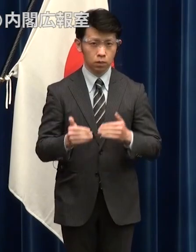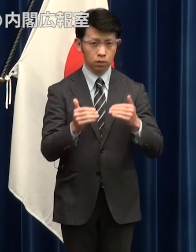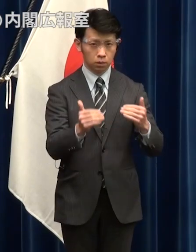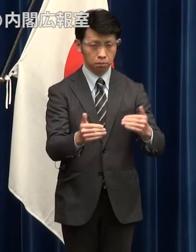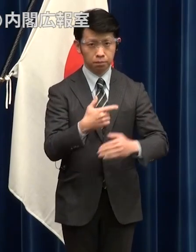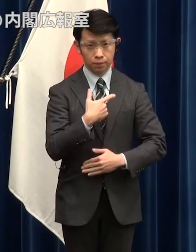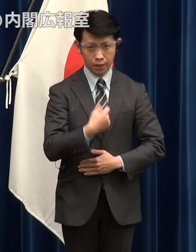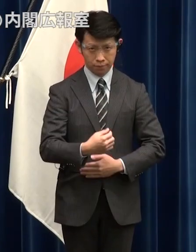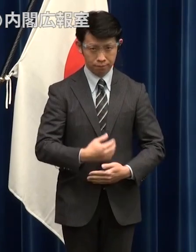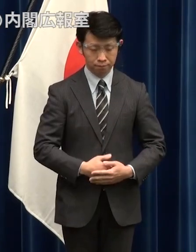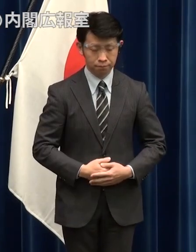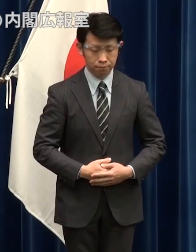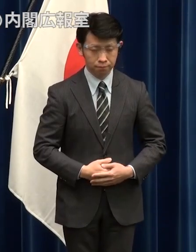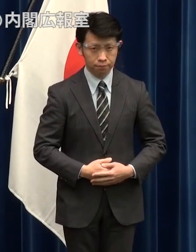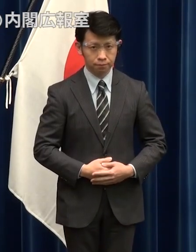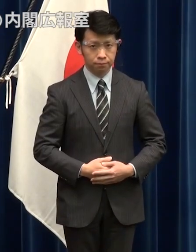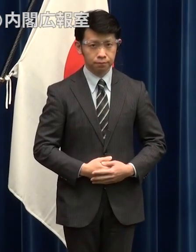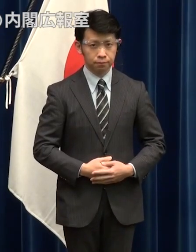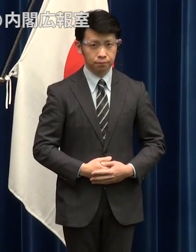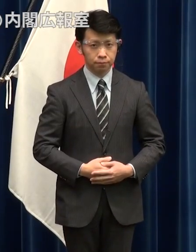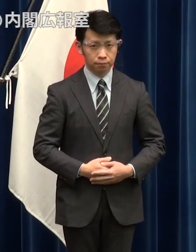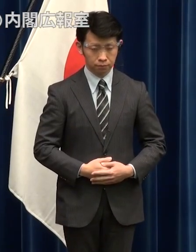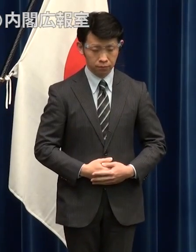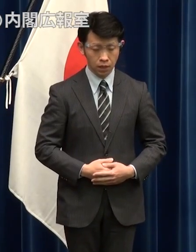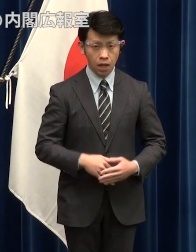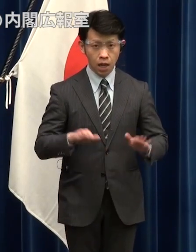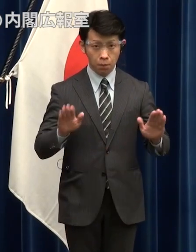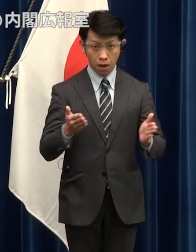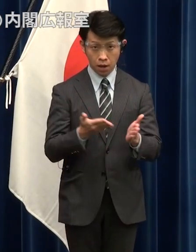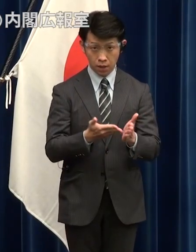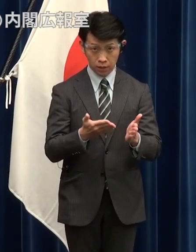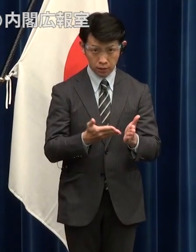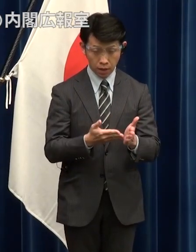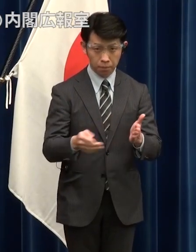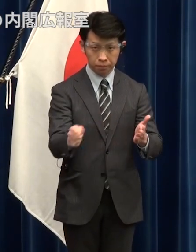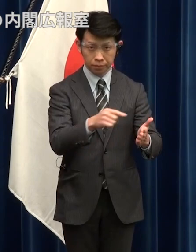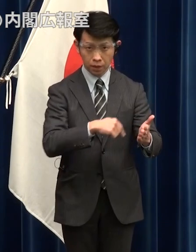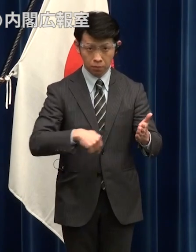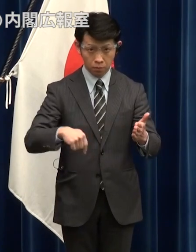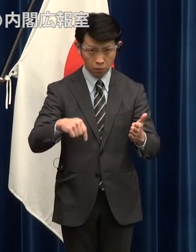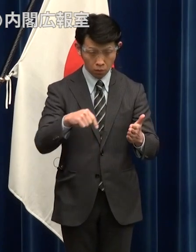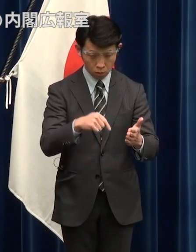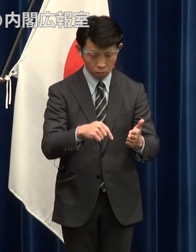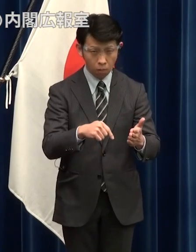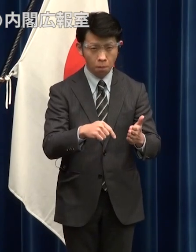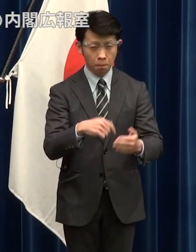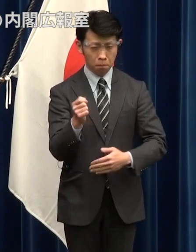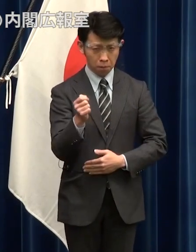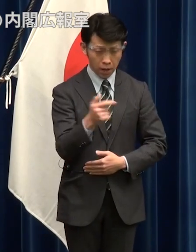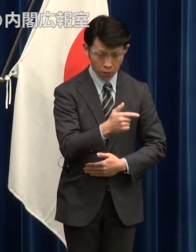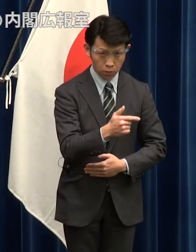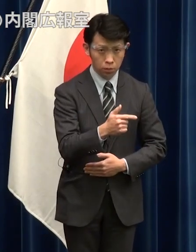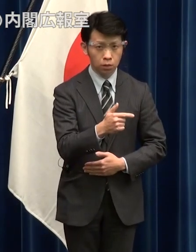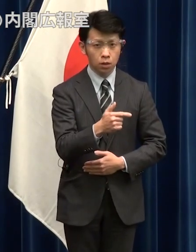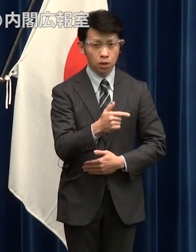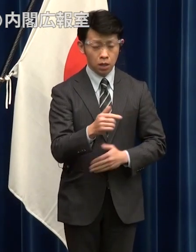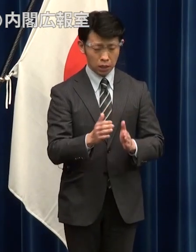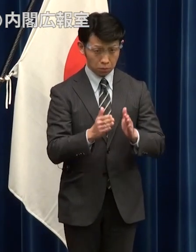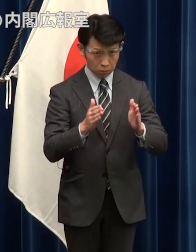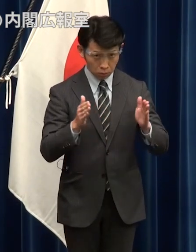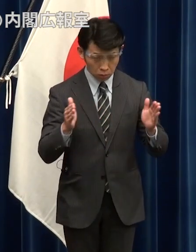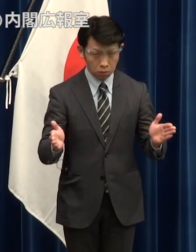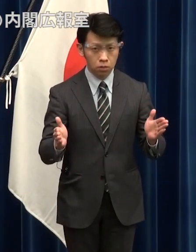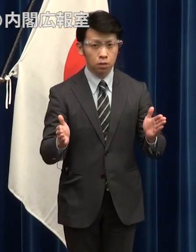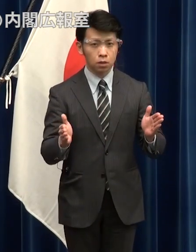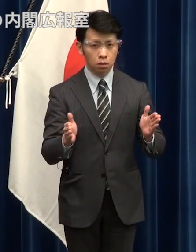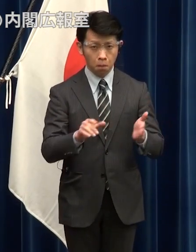ます。これらの対策について、できる限り早く広くご活用いただけ